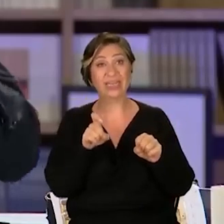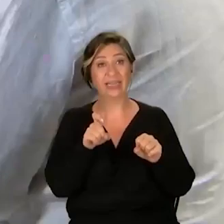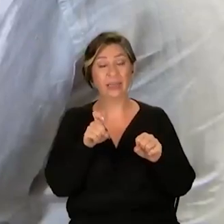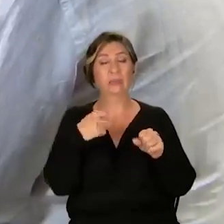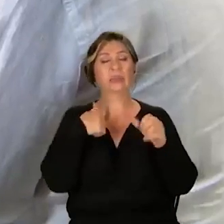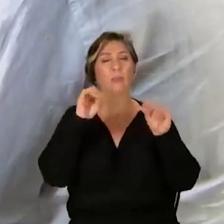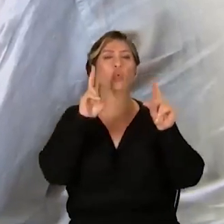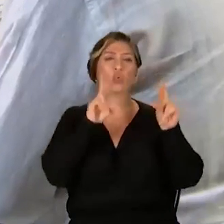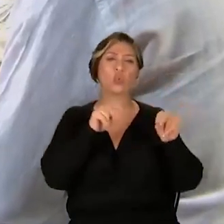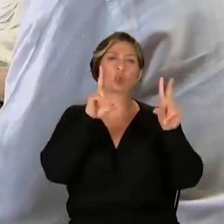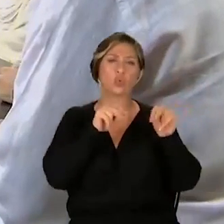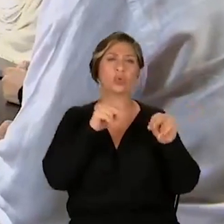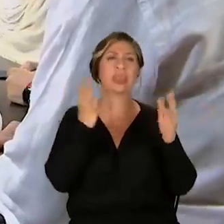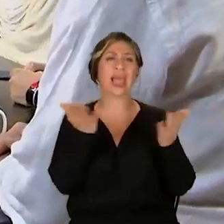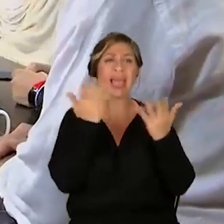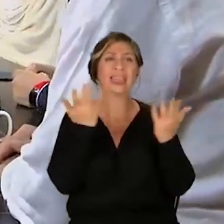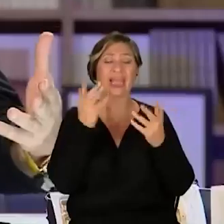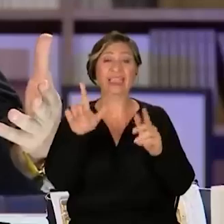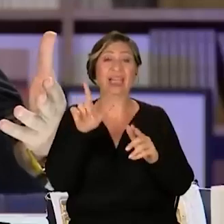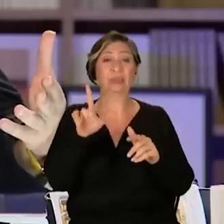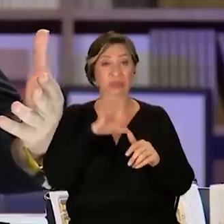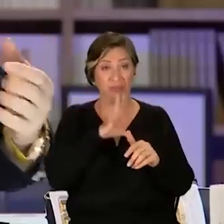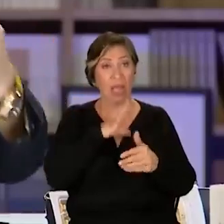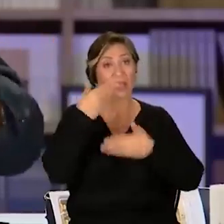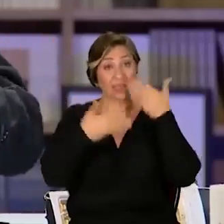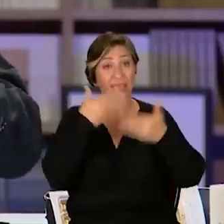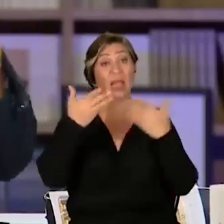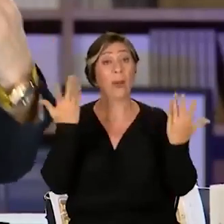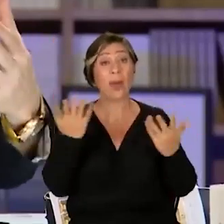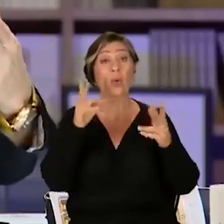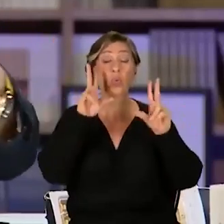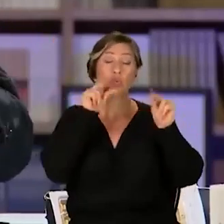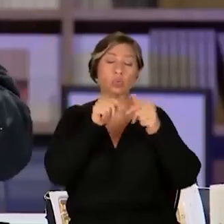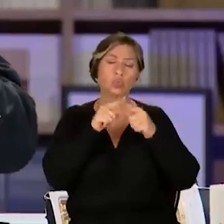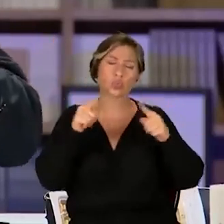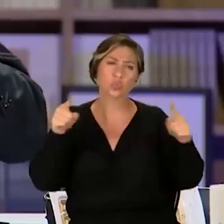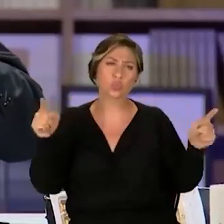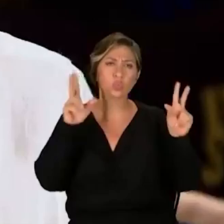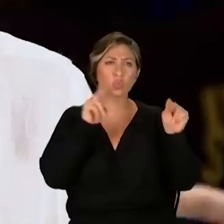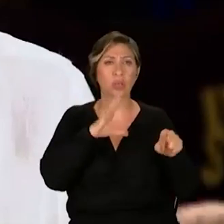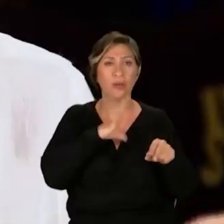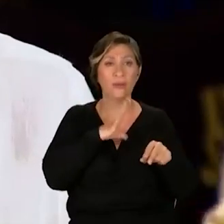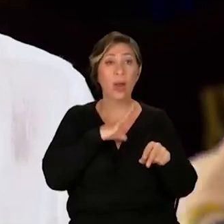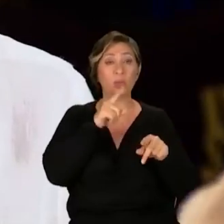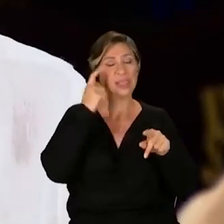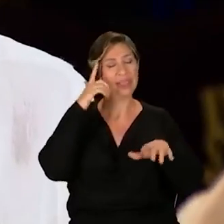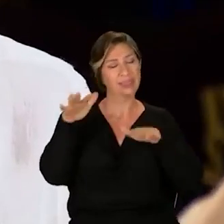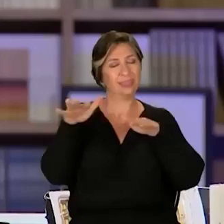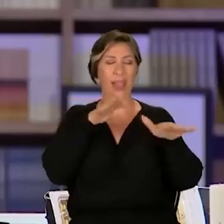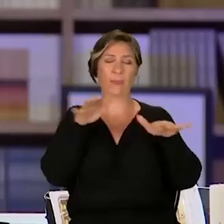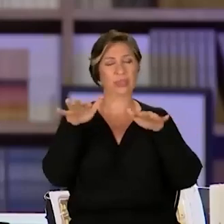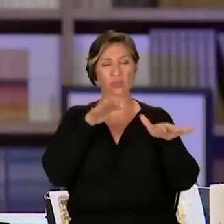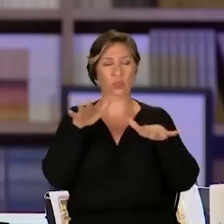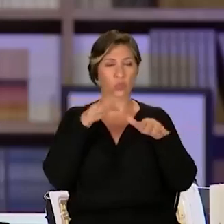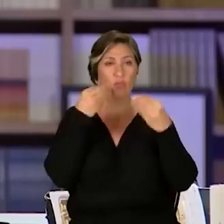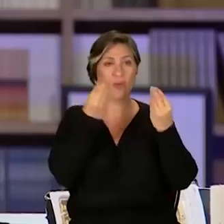tam biz hep uykuya ne kadar ihtiyaç duyduğumuzu anlattık ama bir de uzun uykular var. Galiba depresyonun